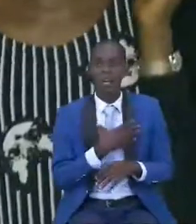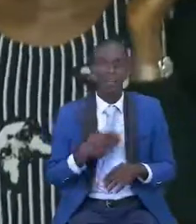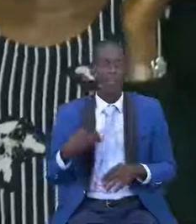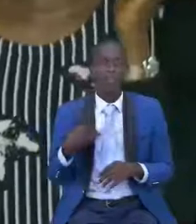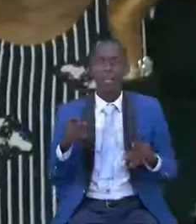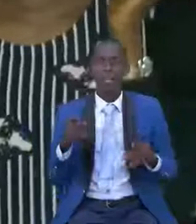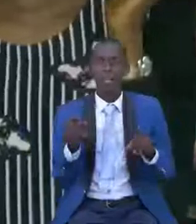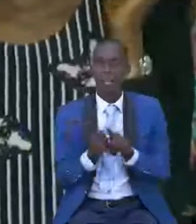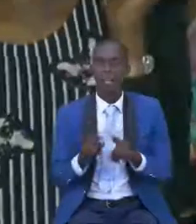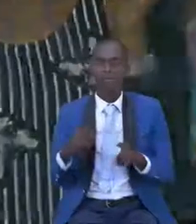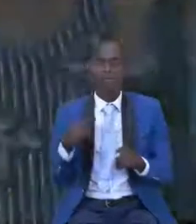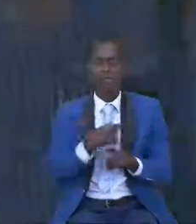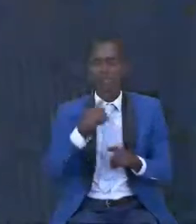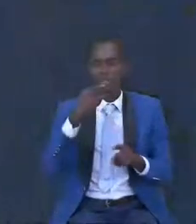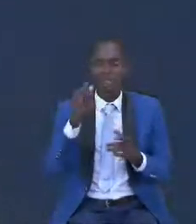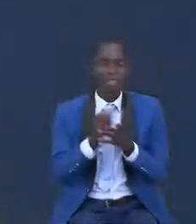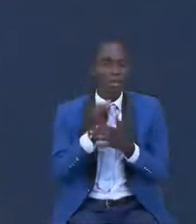guérison.